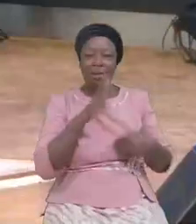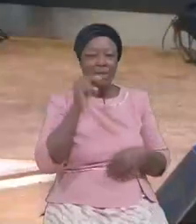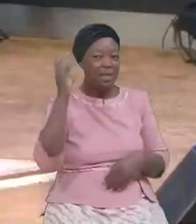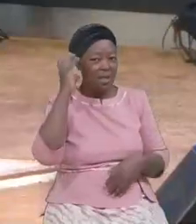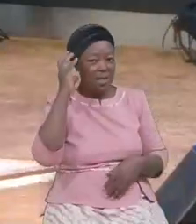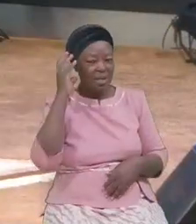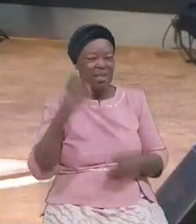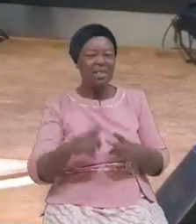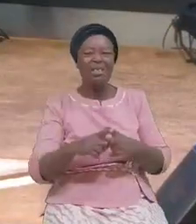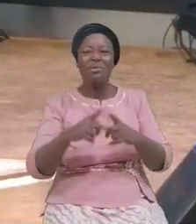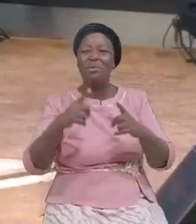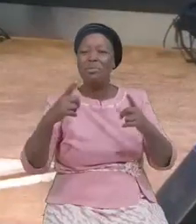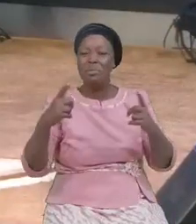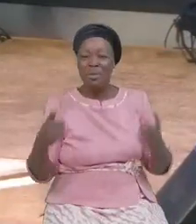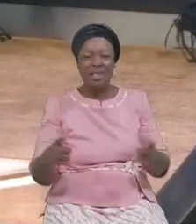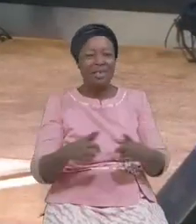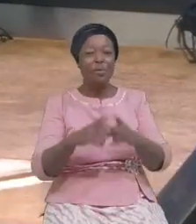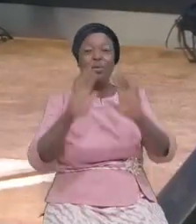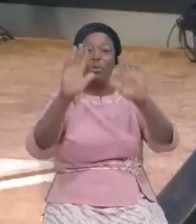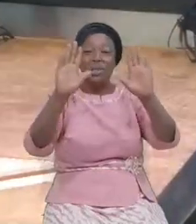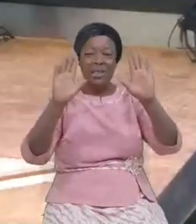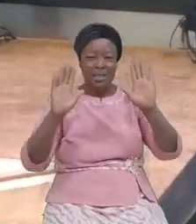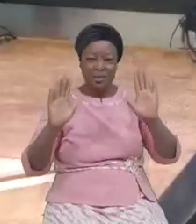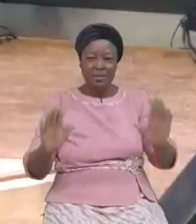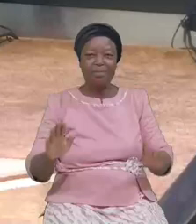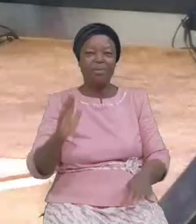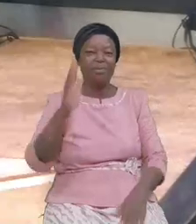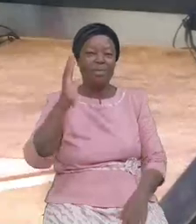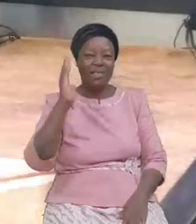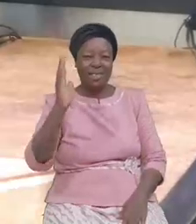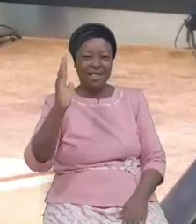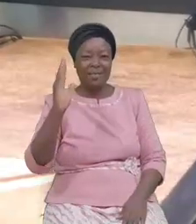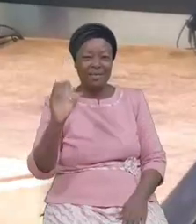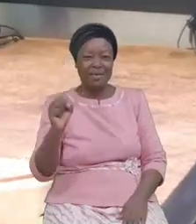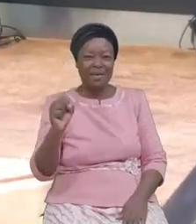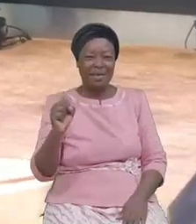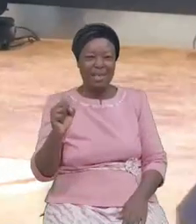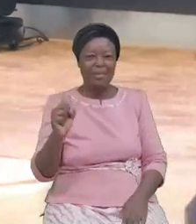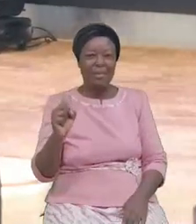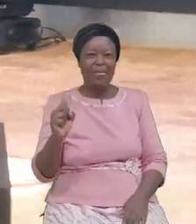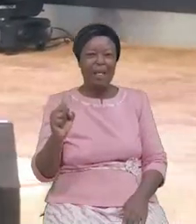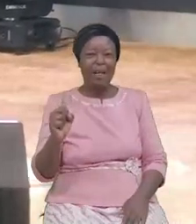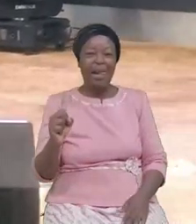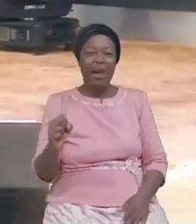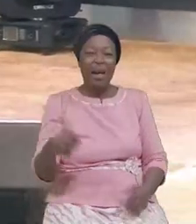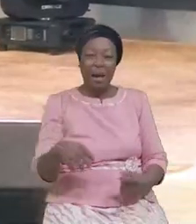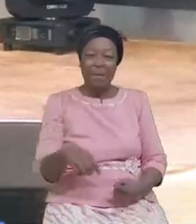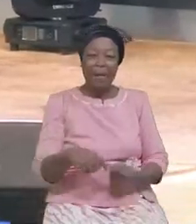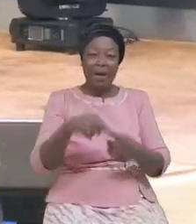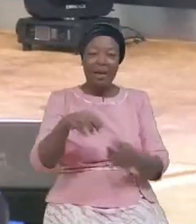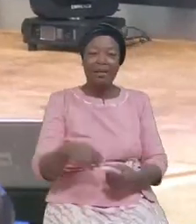choses spectaculaires, des témoignages spectaculaires. À moins de ce qui s'est